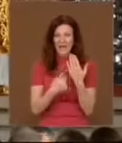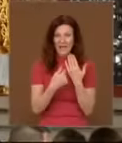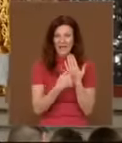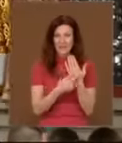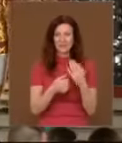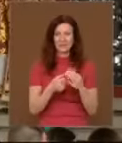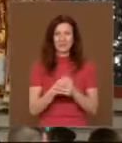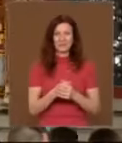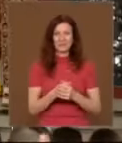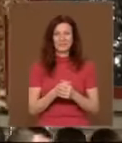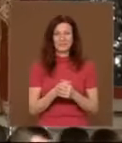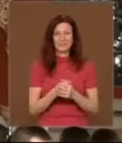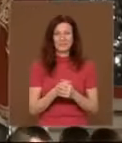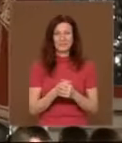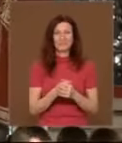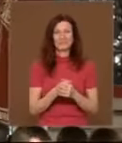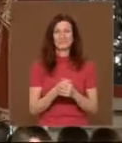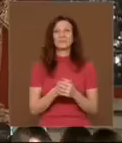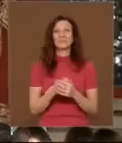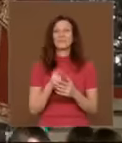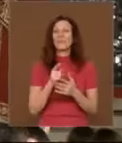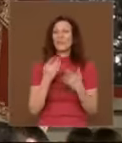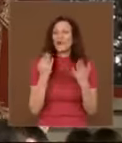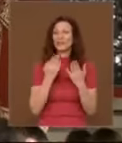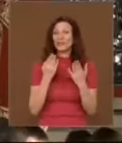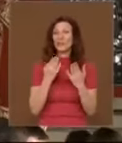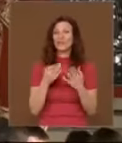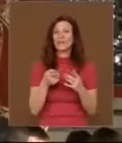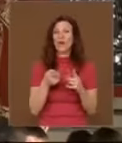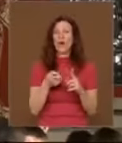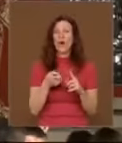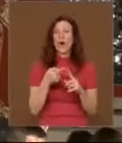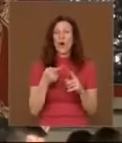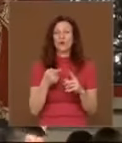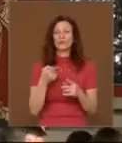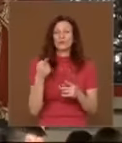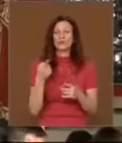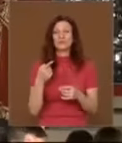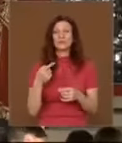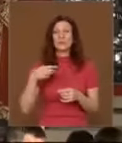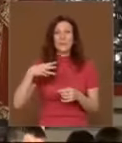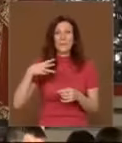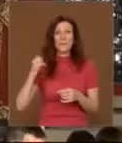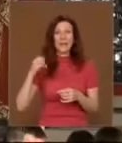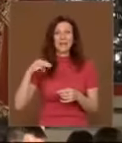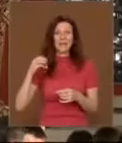Сега следва евангелското четиво, което Негово Светейшество ще